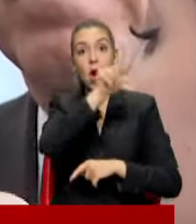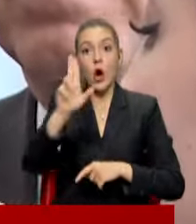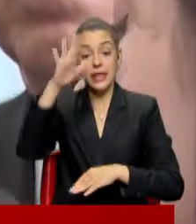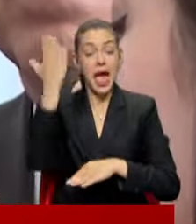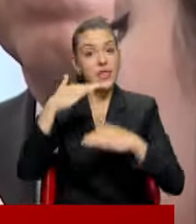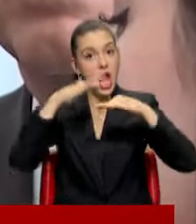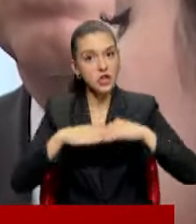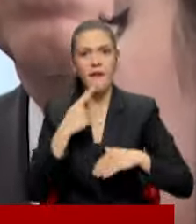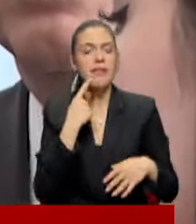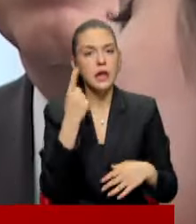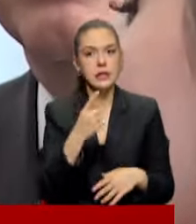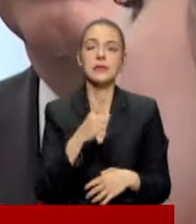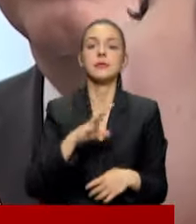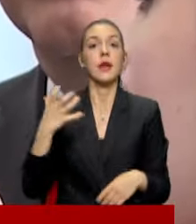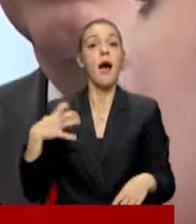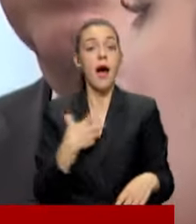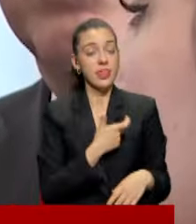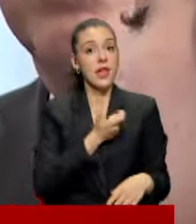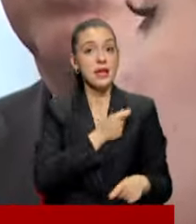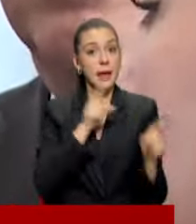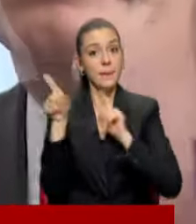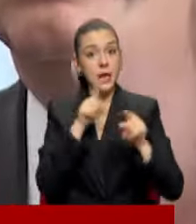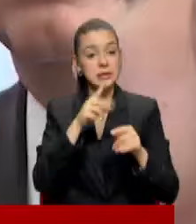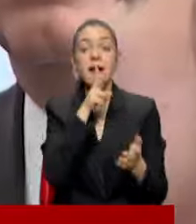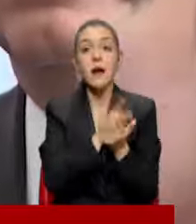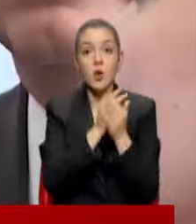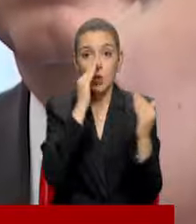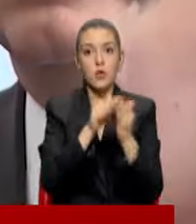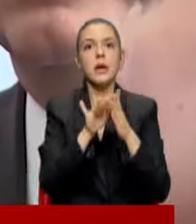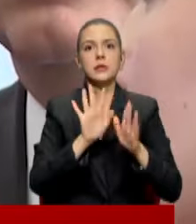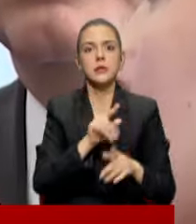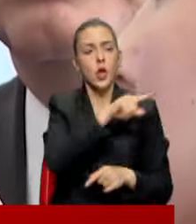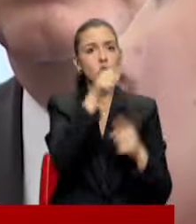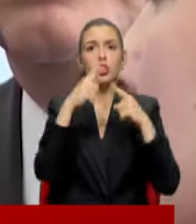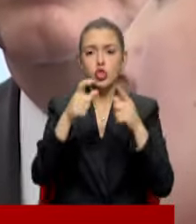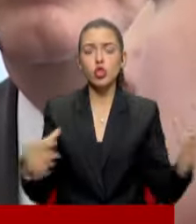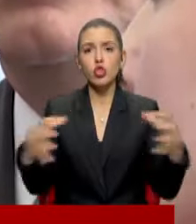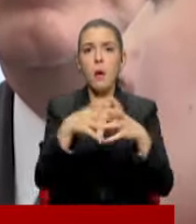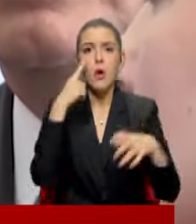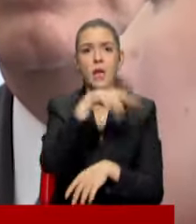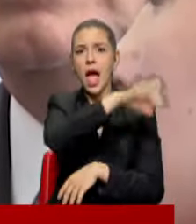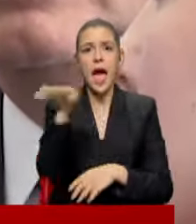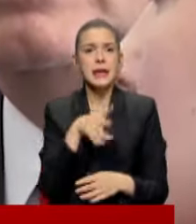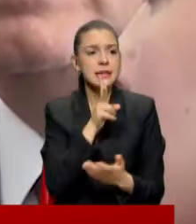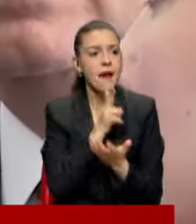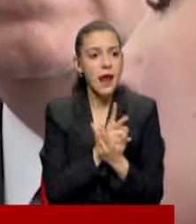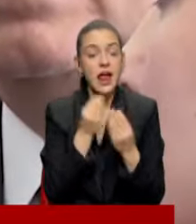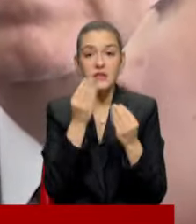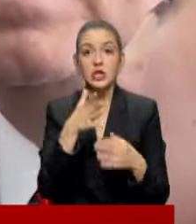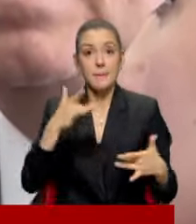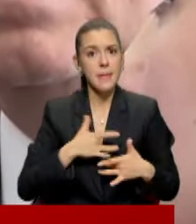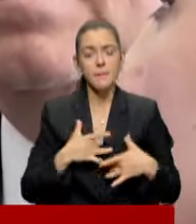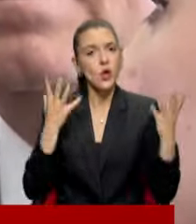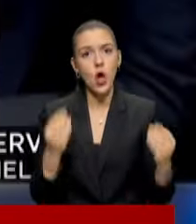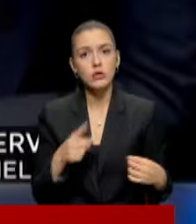verirseniz Anayasa Mahkemesi ayım kararlarına uymazsanız toplumun hangi kesmi sizden memnun olacak da devam edeceksiniz o zaman Erken